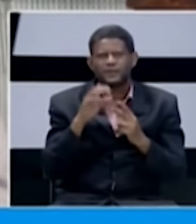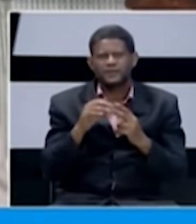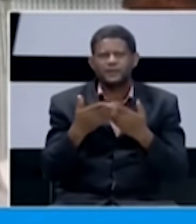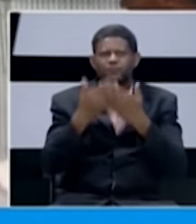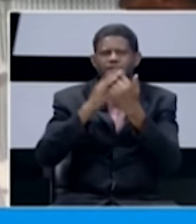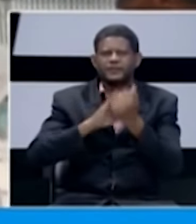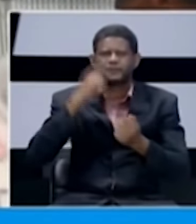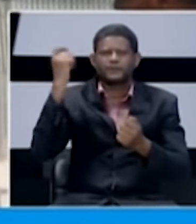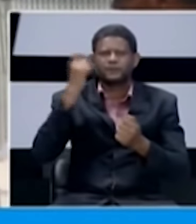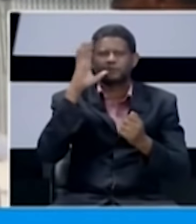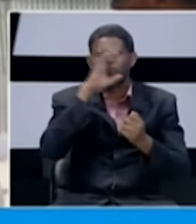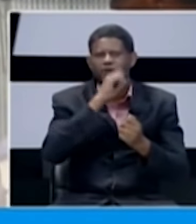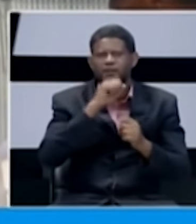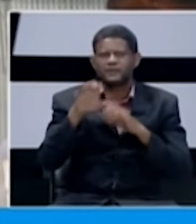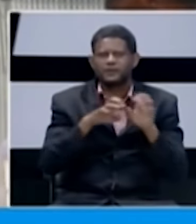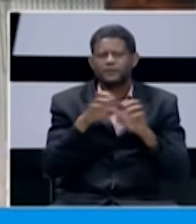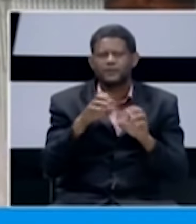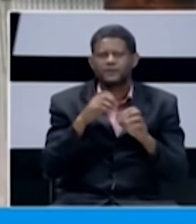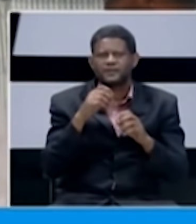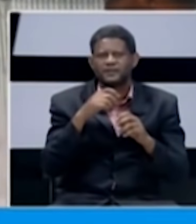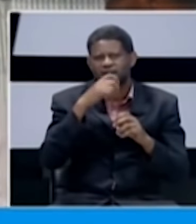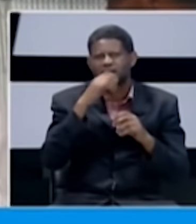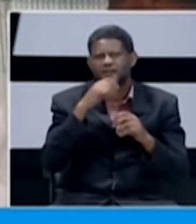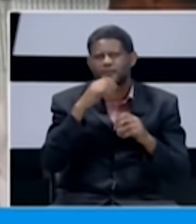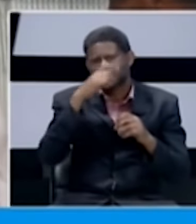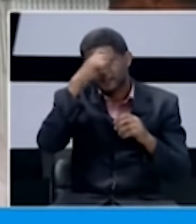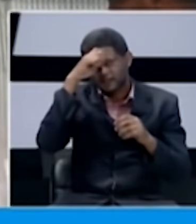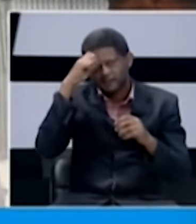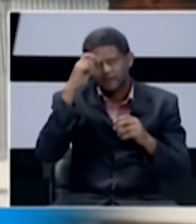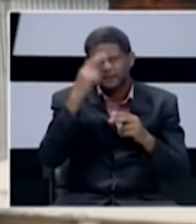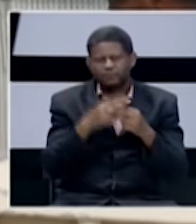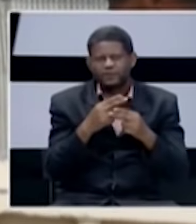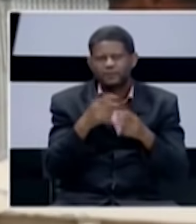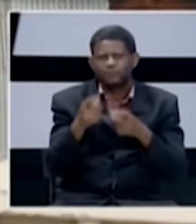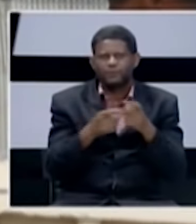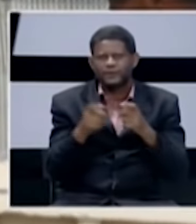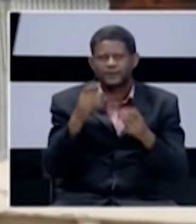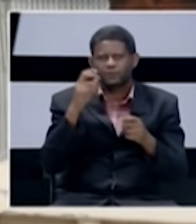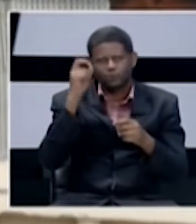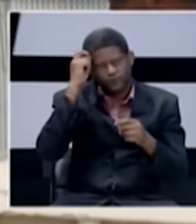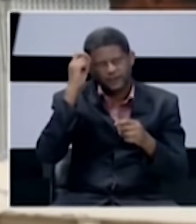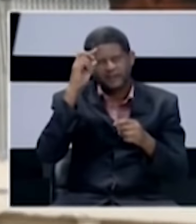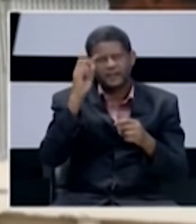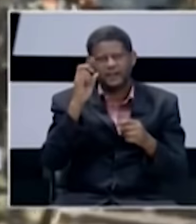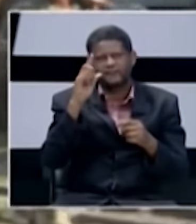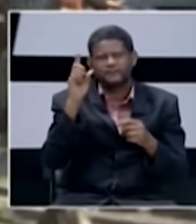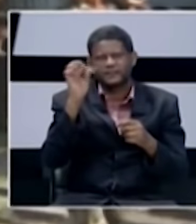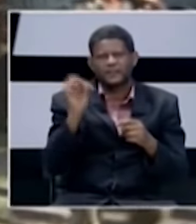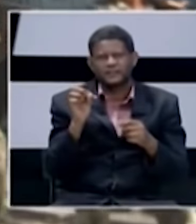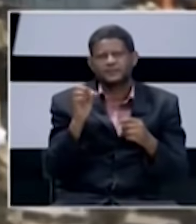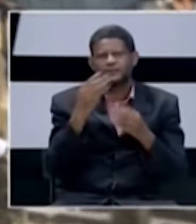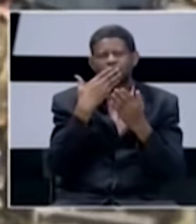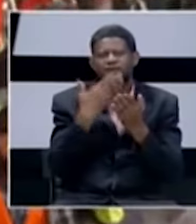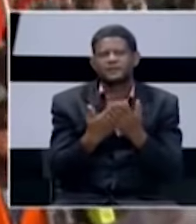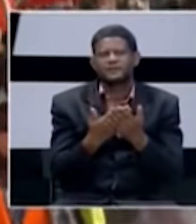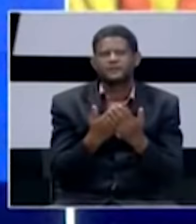نخزازم زجور كايو زي تحلل لتعري بش من محدار وردا أفتح مرا كمسجن